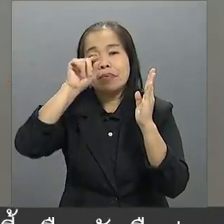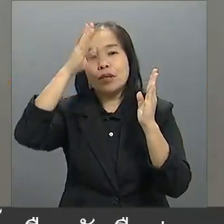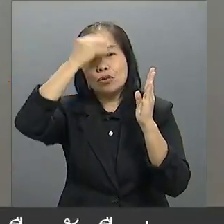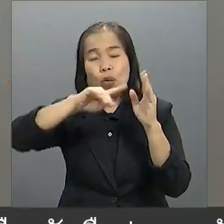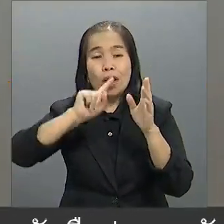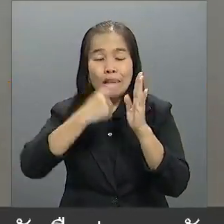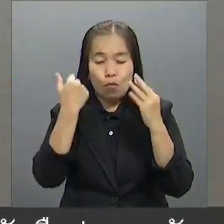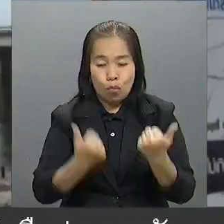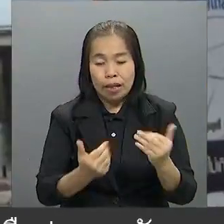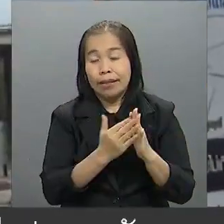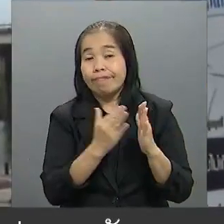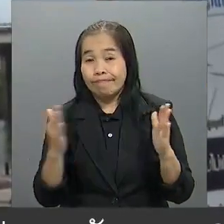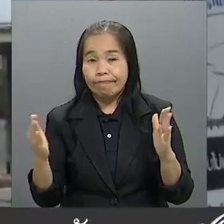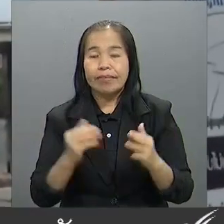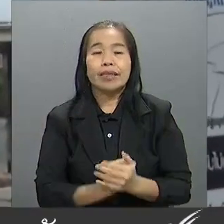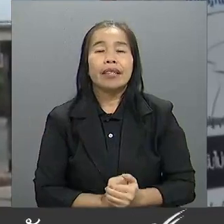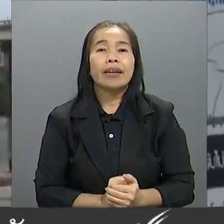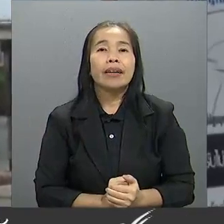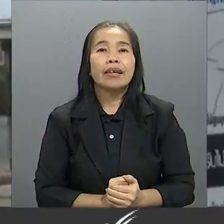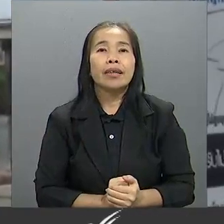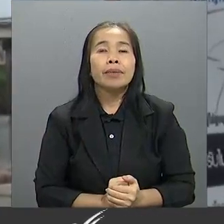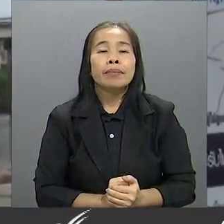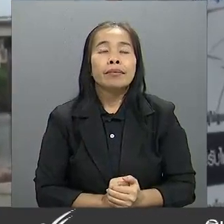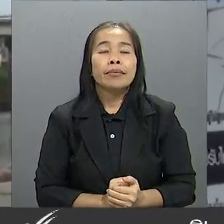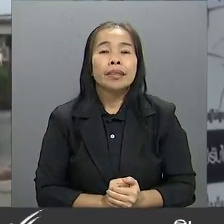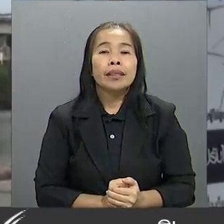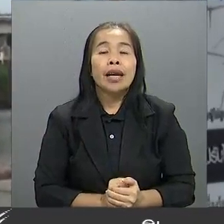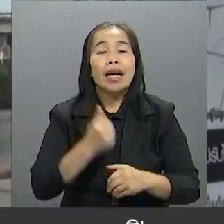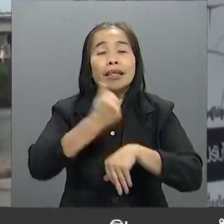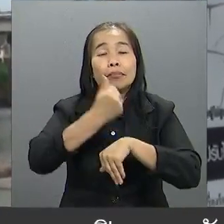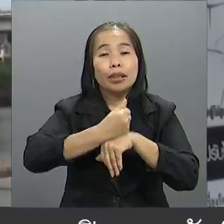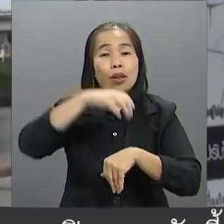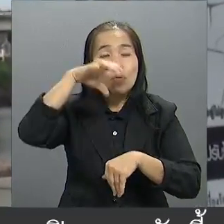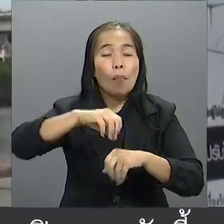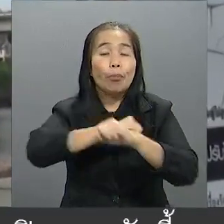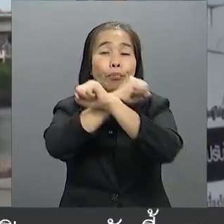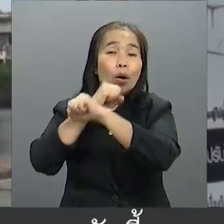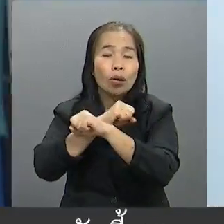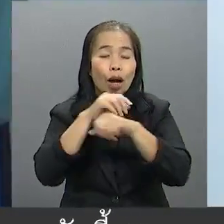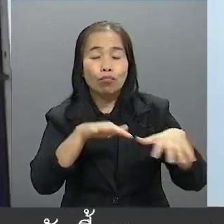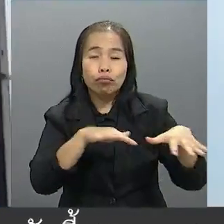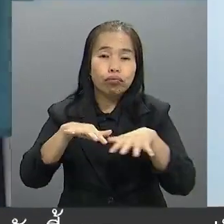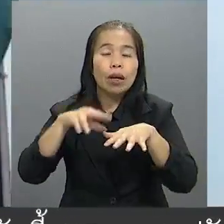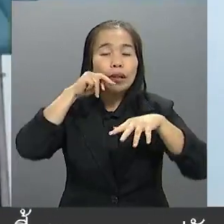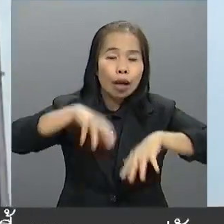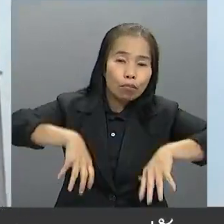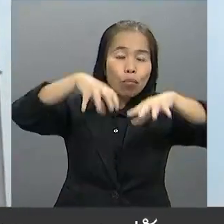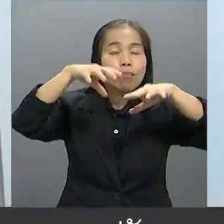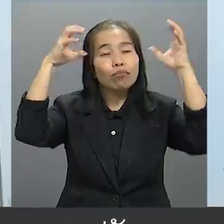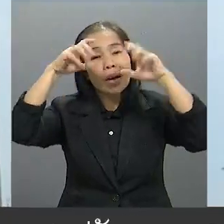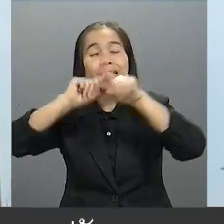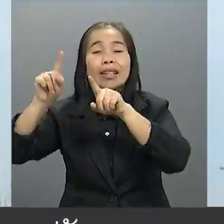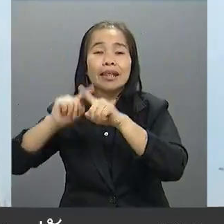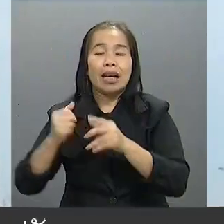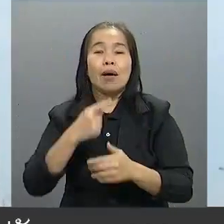้นไปขณะที่นาชยะพลทิติศัษอธิบรีกรมป้องกัน และบรรธาอาาธรณภัยเปิดเผยนะคะว่าจะบุรณาก